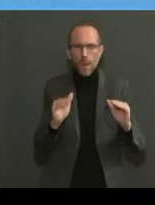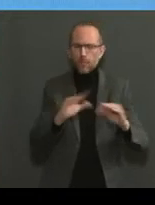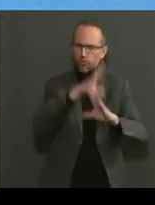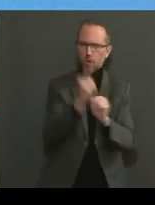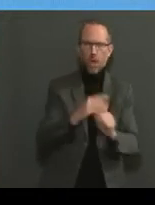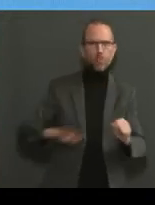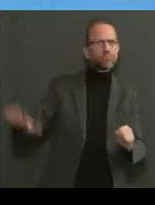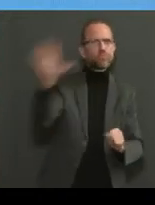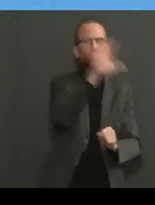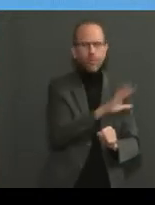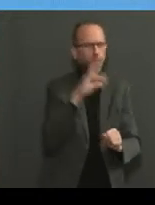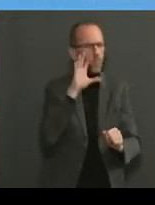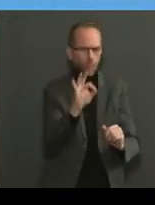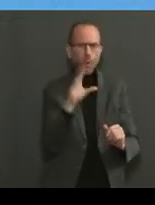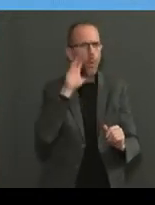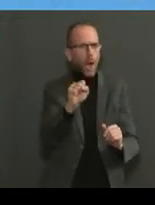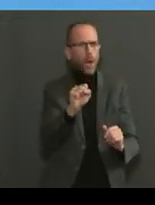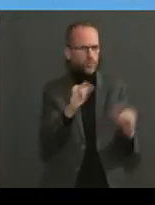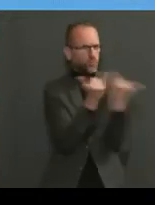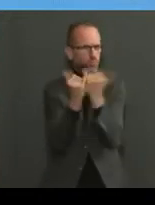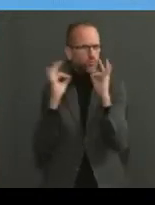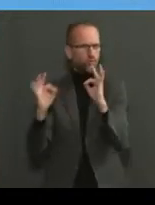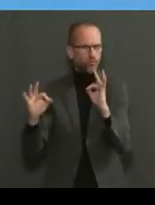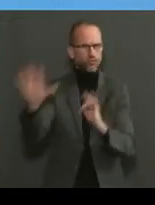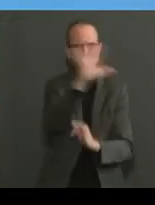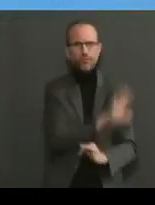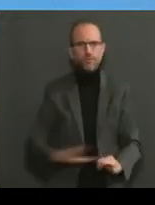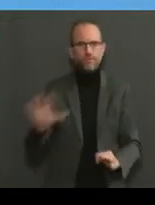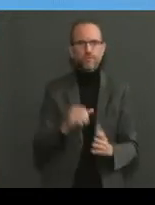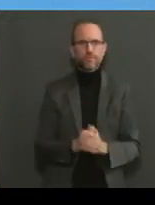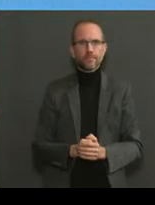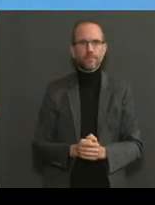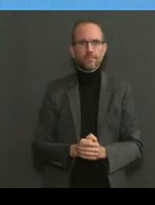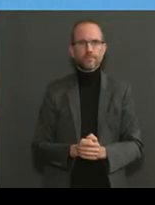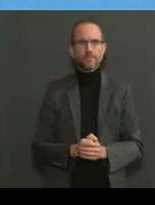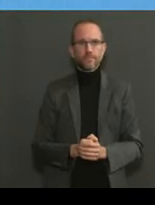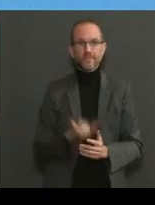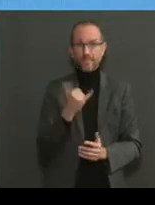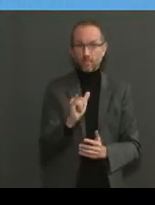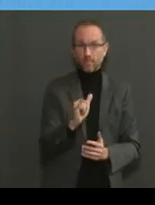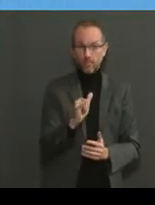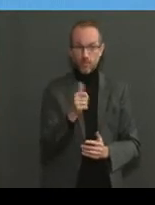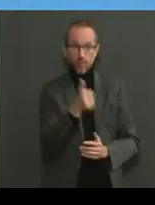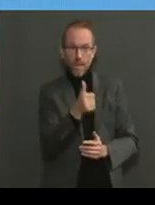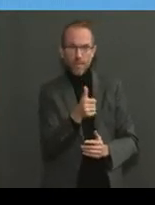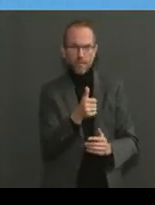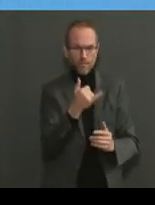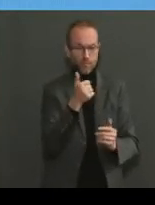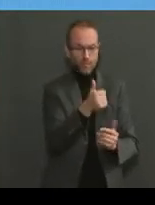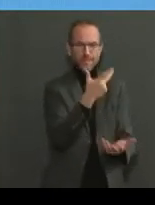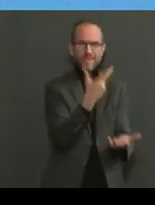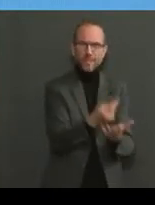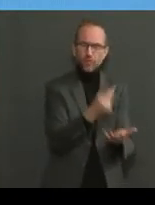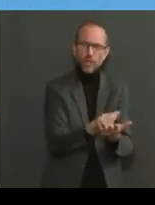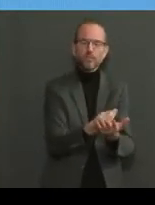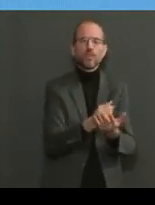sont compatibles avec l'application. Si vous êtes en mesure d'installer l'application, je vous demande de